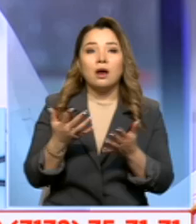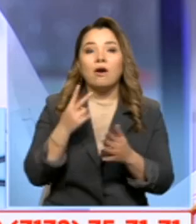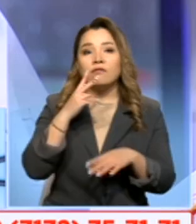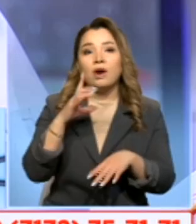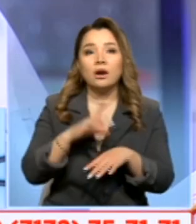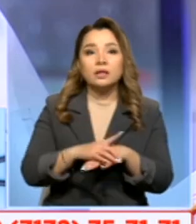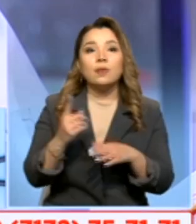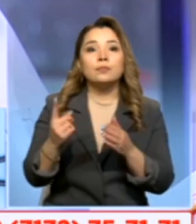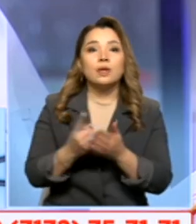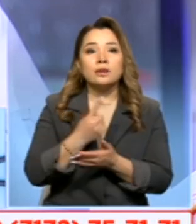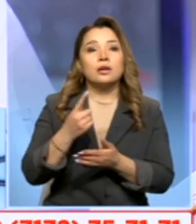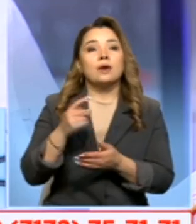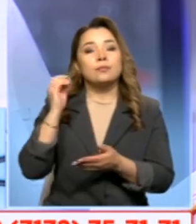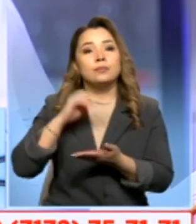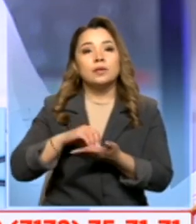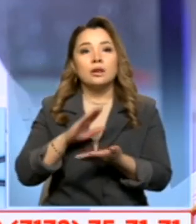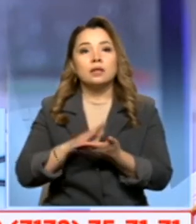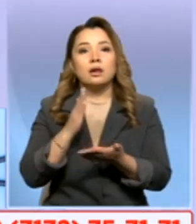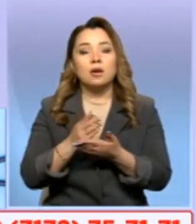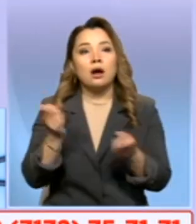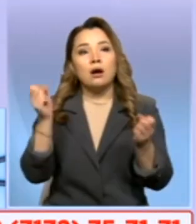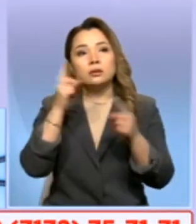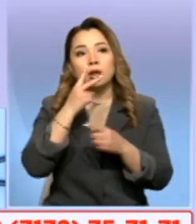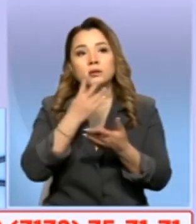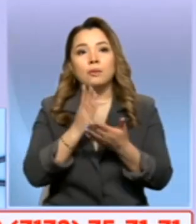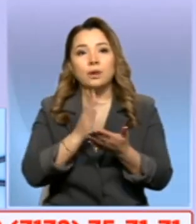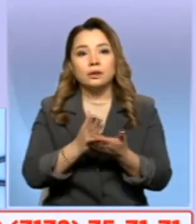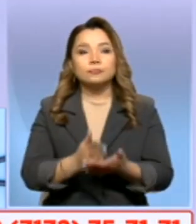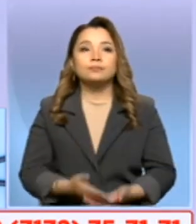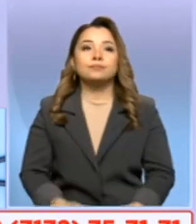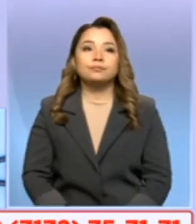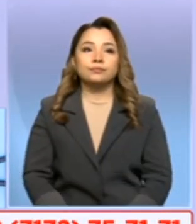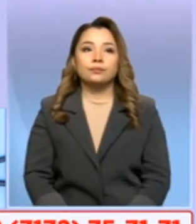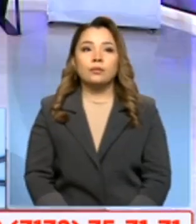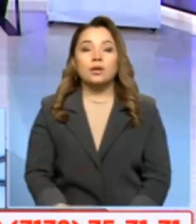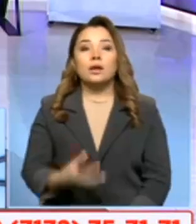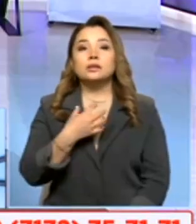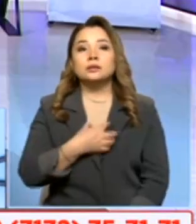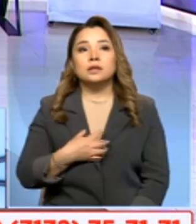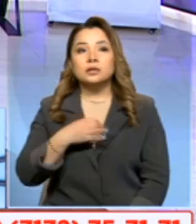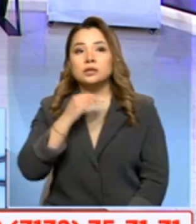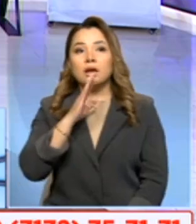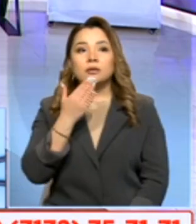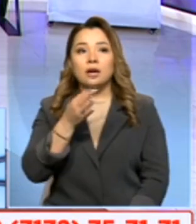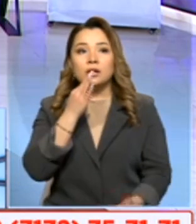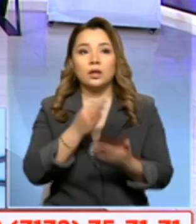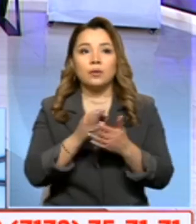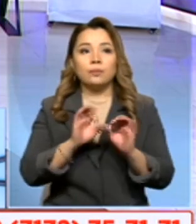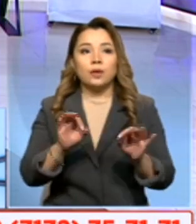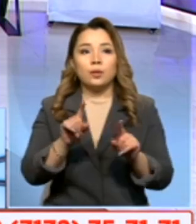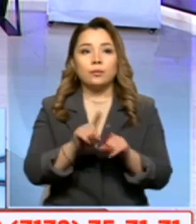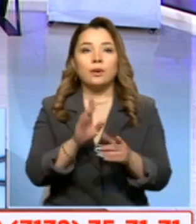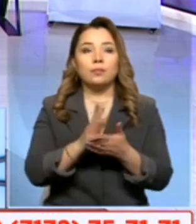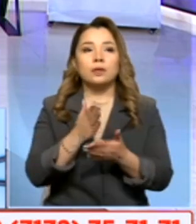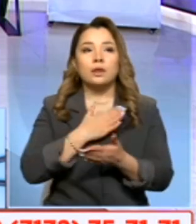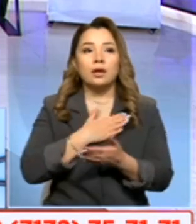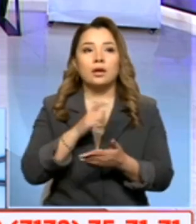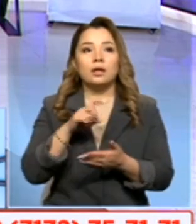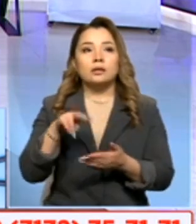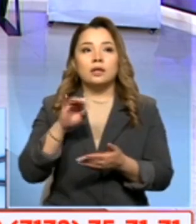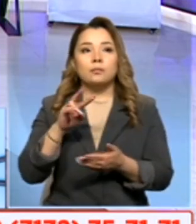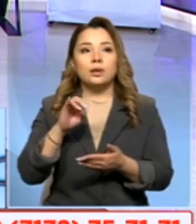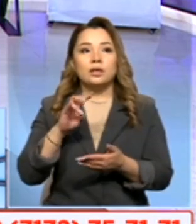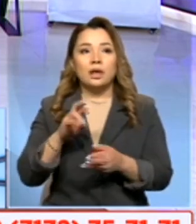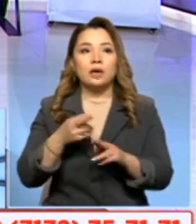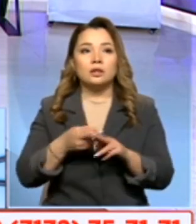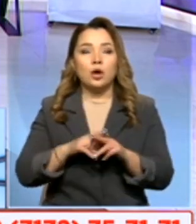факторлар, алғашқы белгілер, симптомдардан байқасақ болады? Әрине. Негізінде жетіспеушілік, біз өзіңізді айтып кеттіңіз, біз эндемиялық